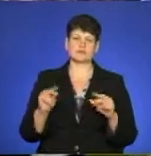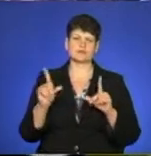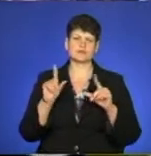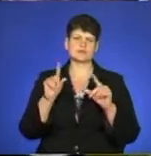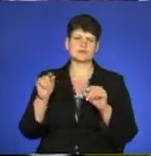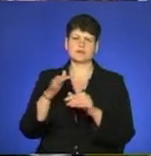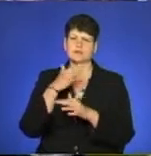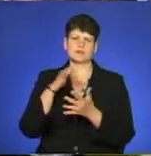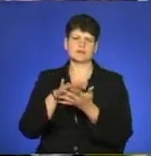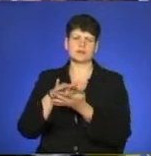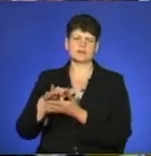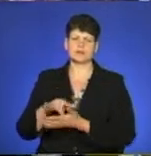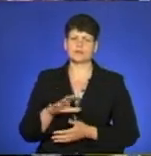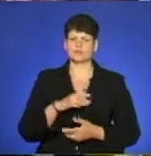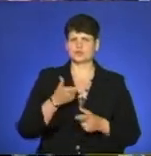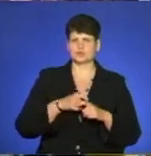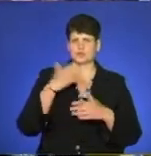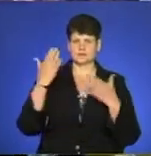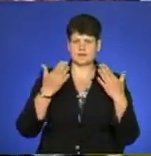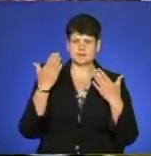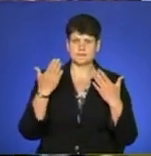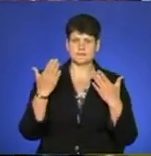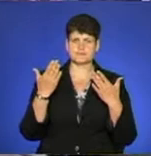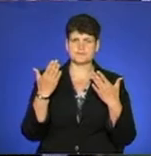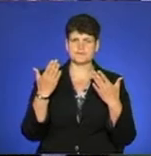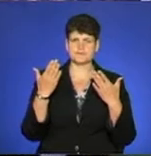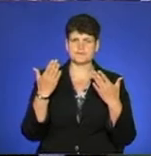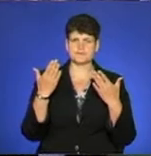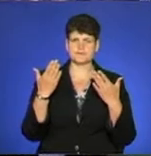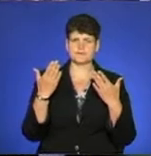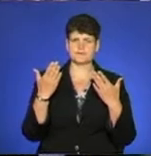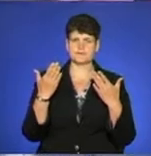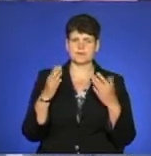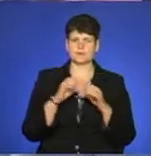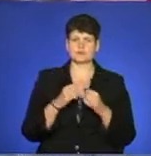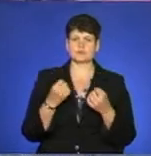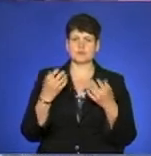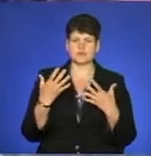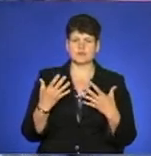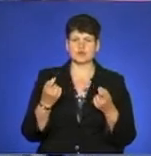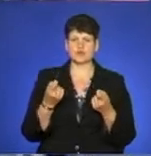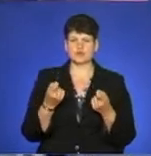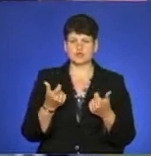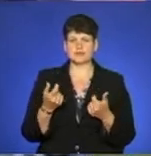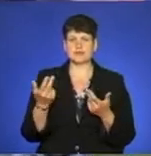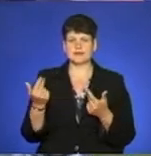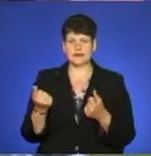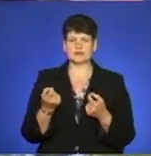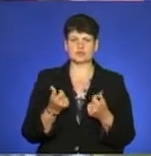багато поїздок, було досить весело. А випускний був просто клас. Трохи так, трохи ні.